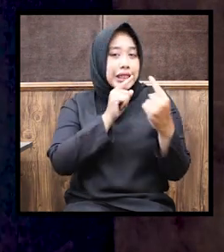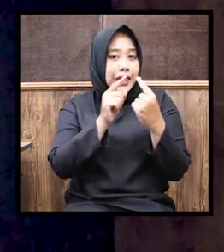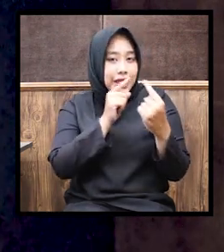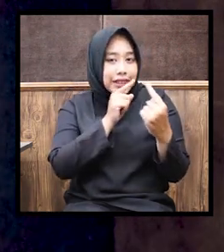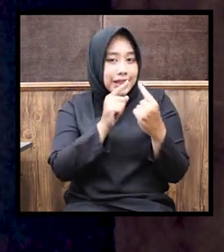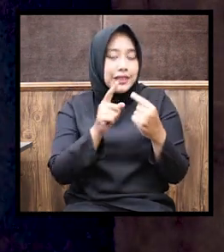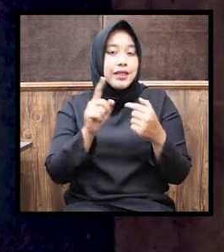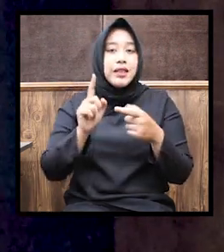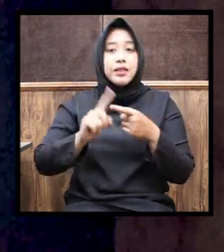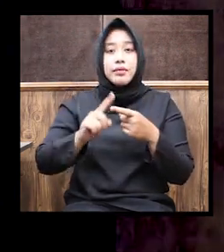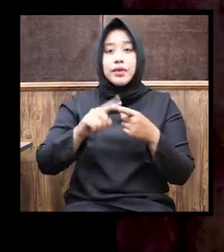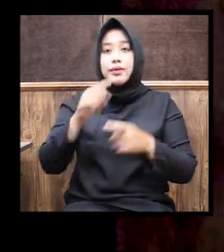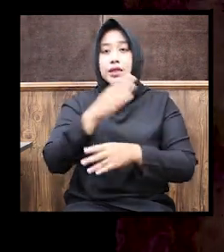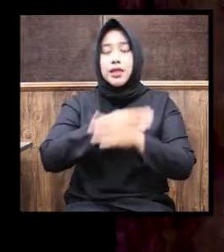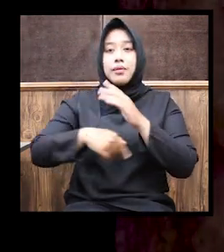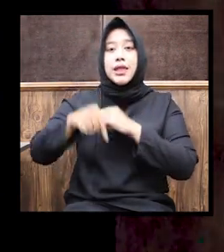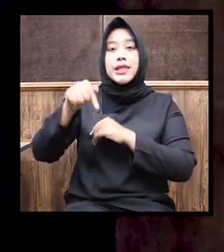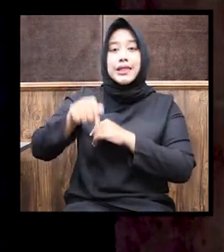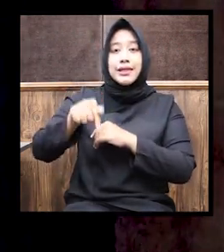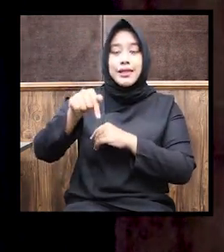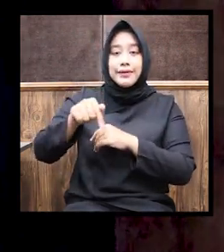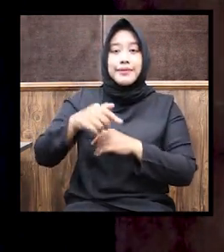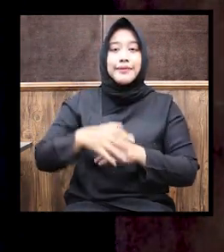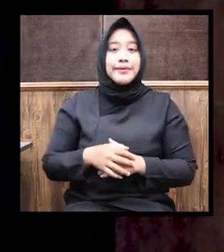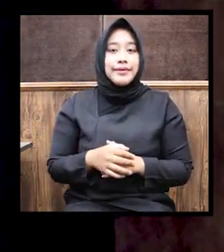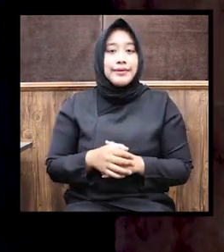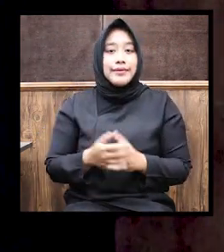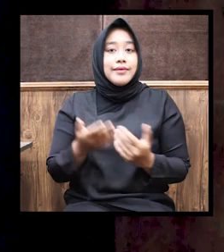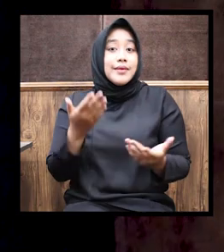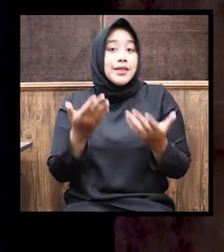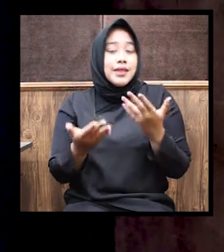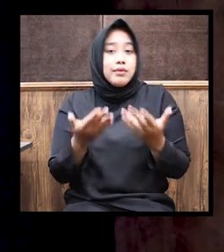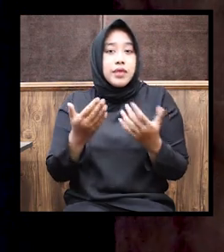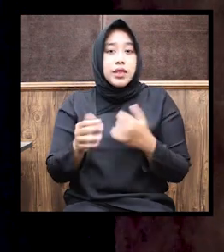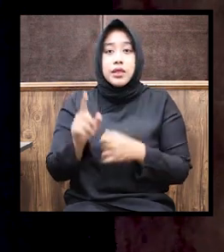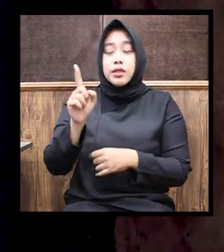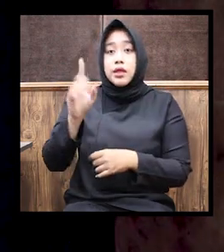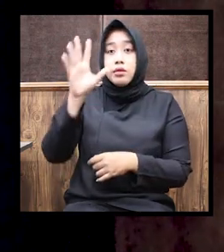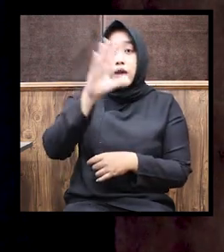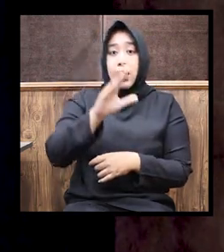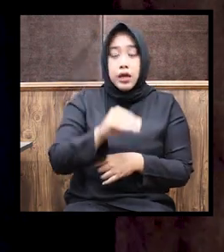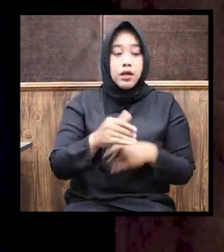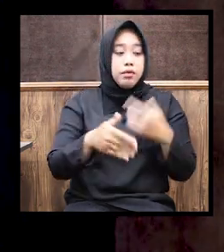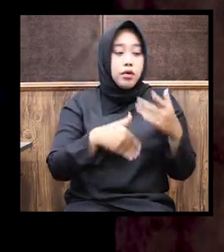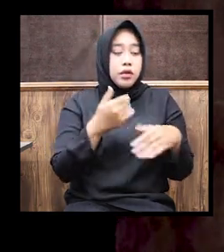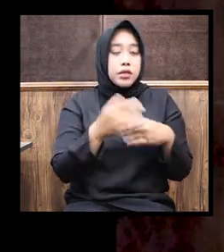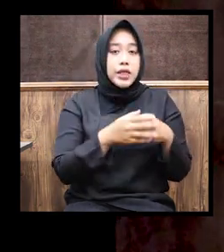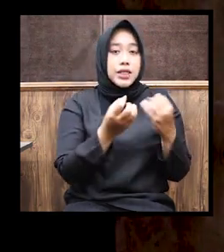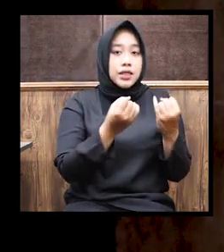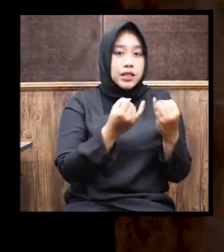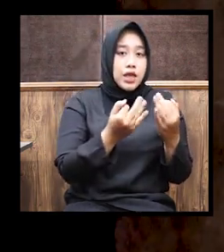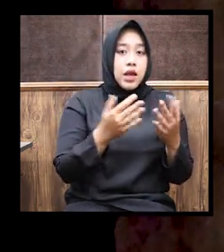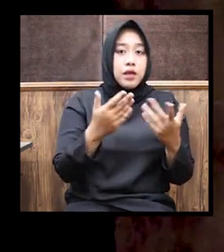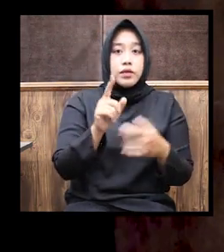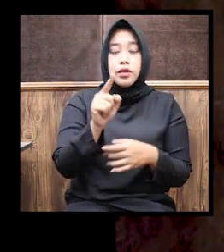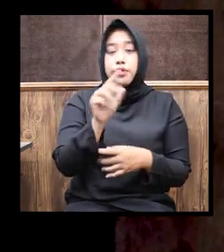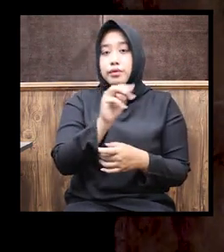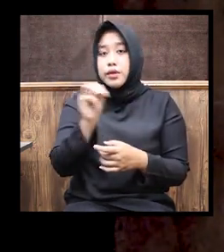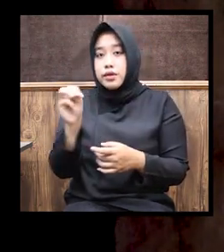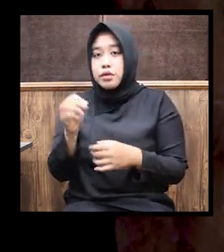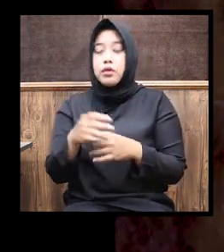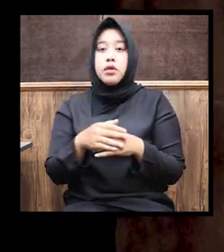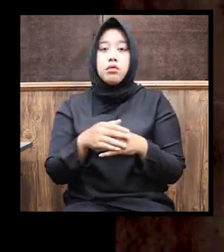teman-teman- menang disabilitas yang mungkin bisa dalam satu hari bisa dihitung Pak Bahkan dalam sat Minggu kita bisa dihitung